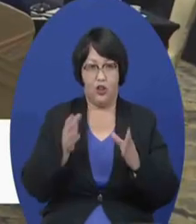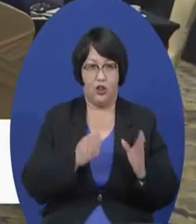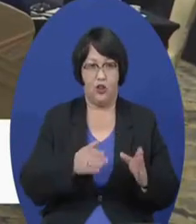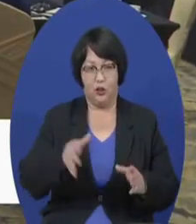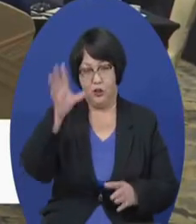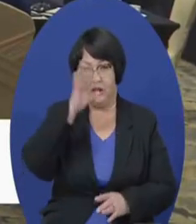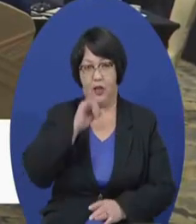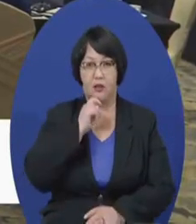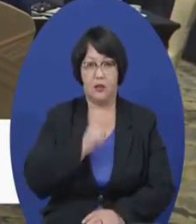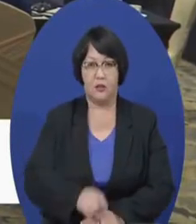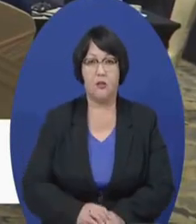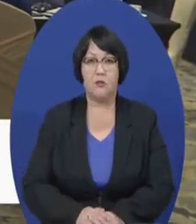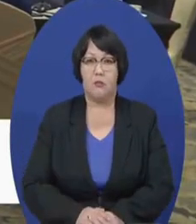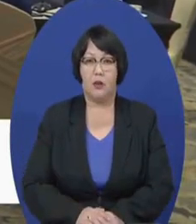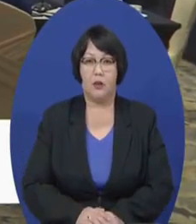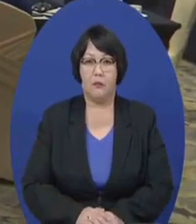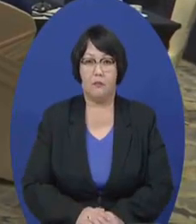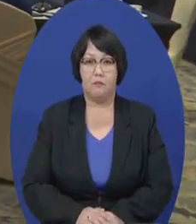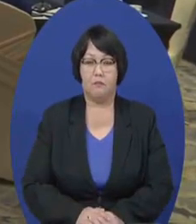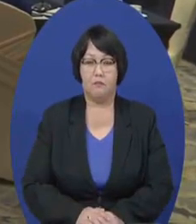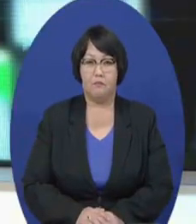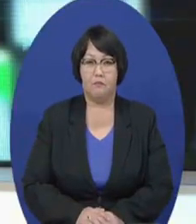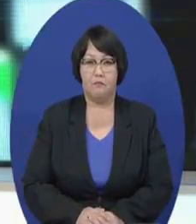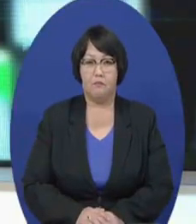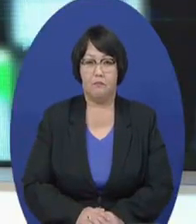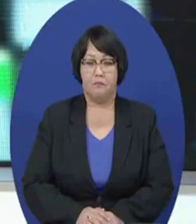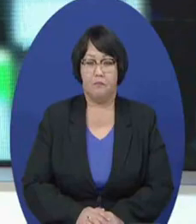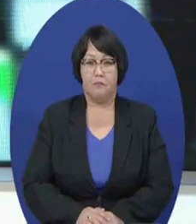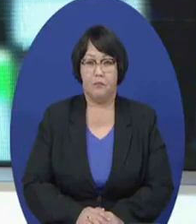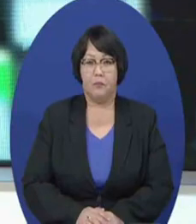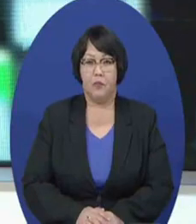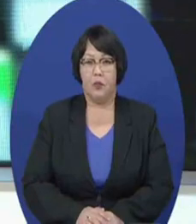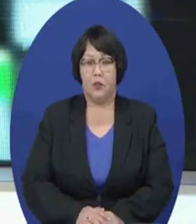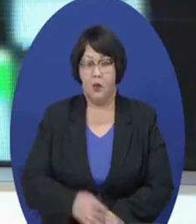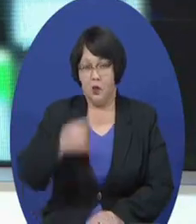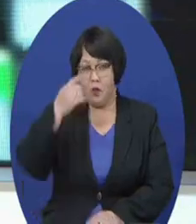уулзалтын үеэр онцолсон юм а. Мөн өнөөдөр